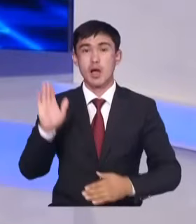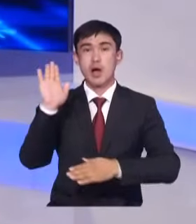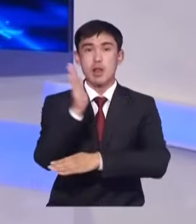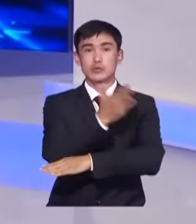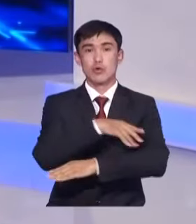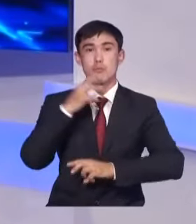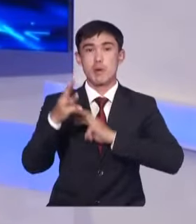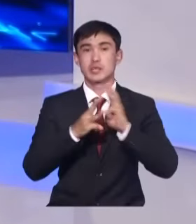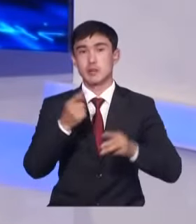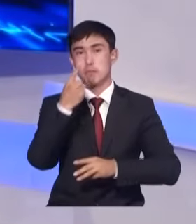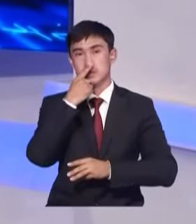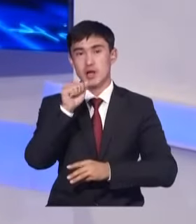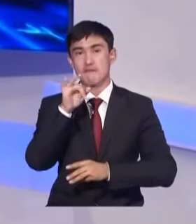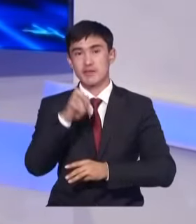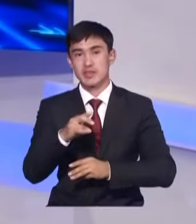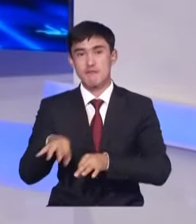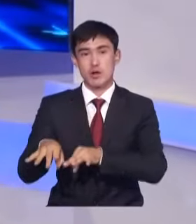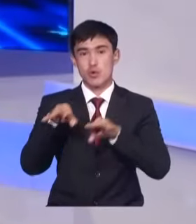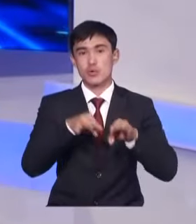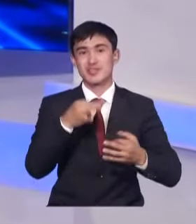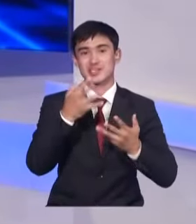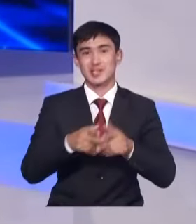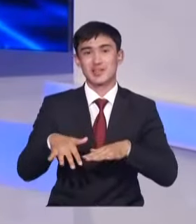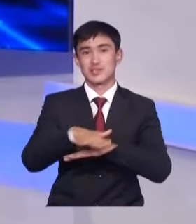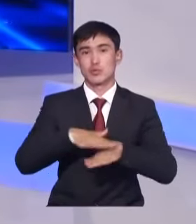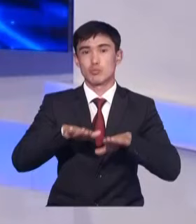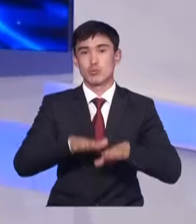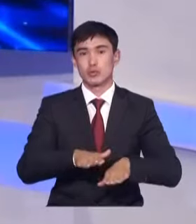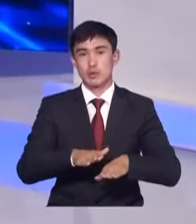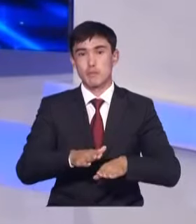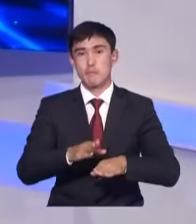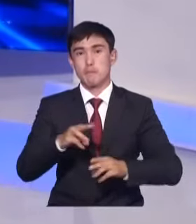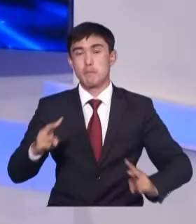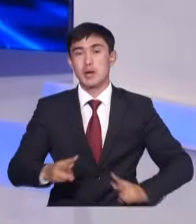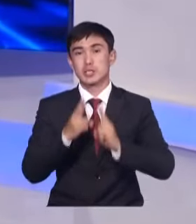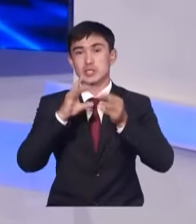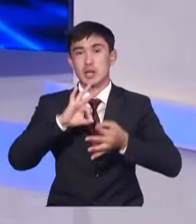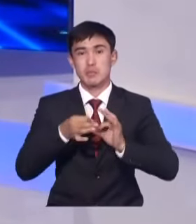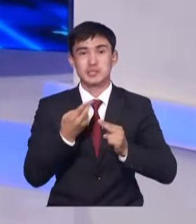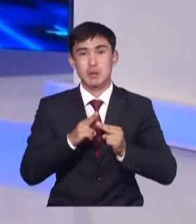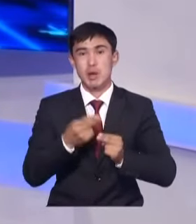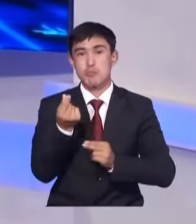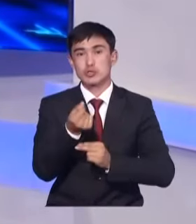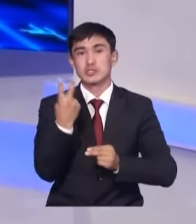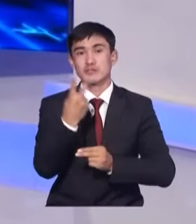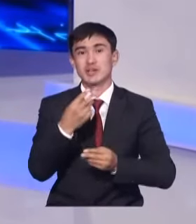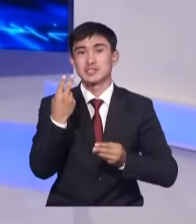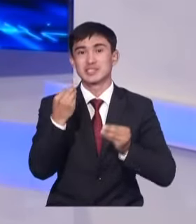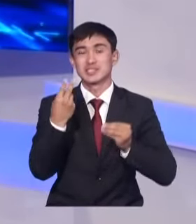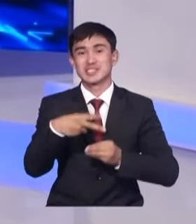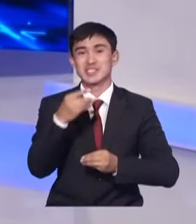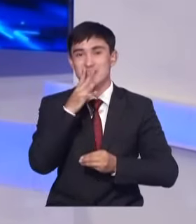Из-за лесного пожара вблизи Афин эвакуированы несколько населенных пунктов. Парижская Олимпиада – самая бюджетная за